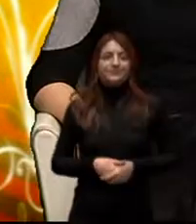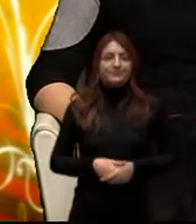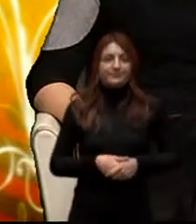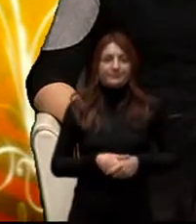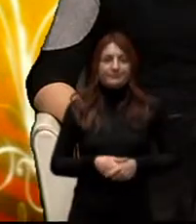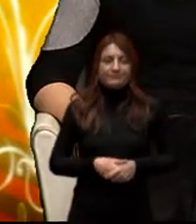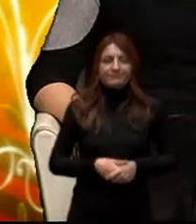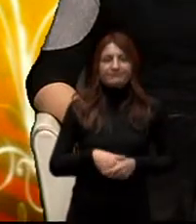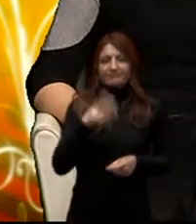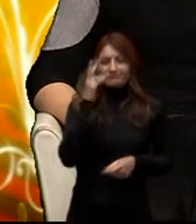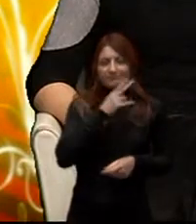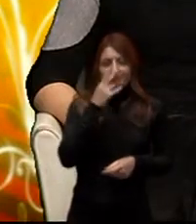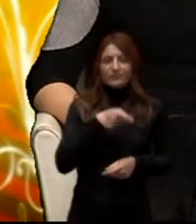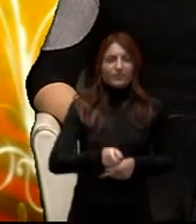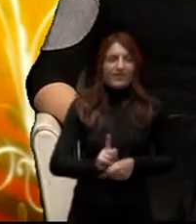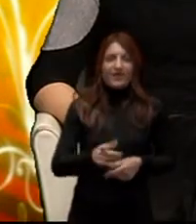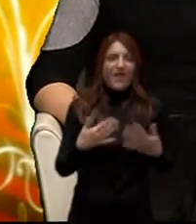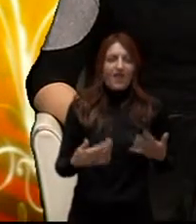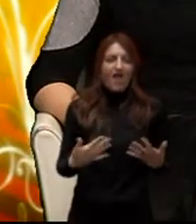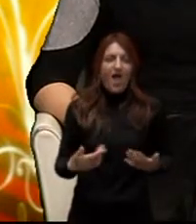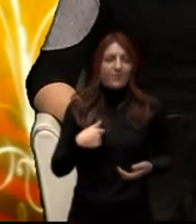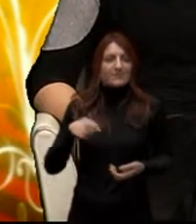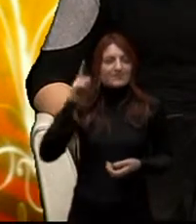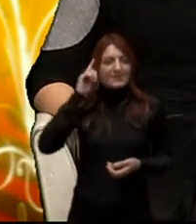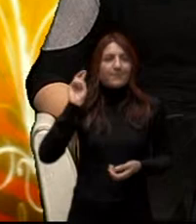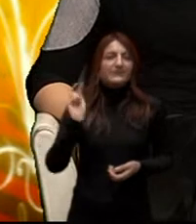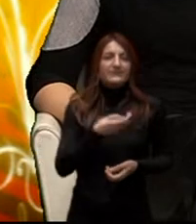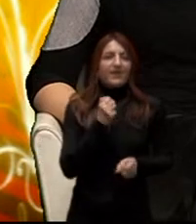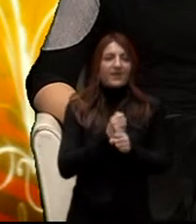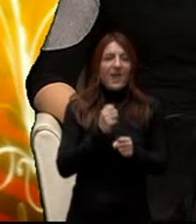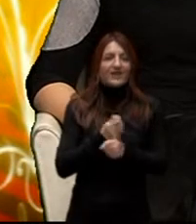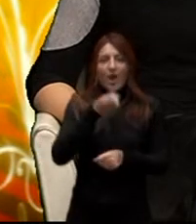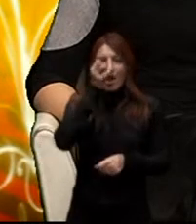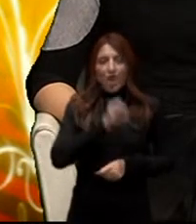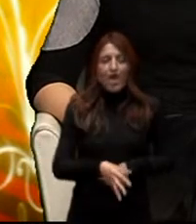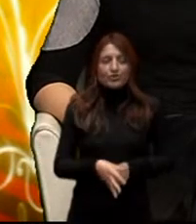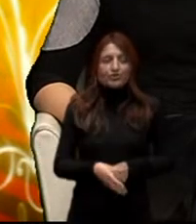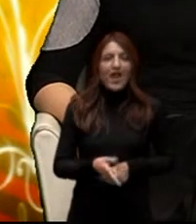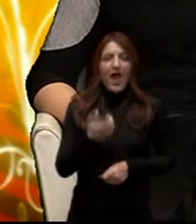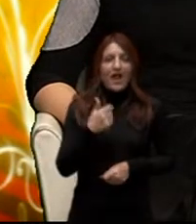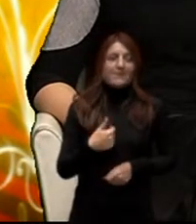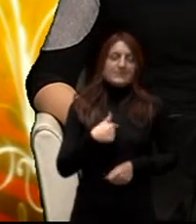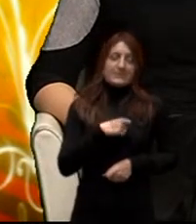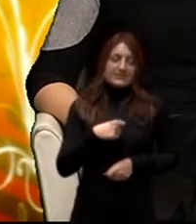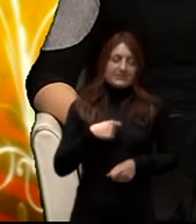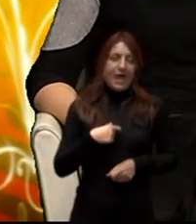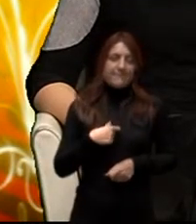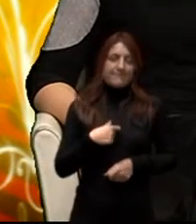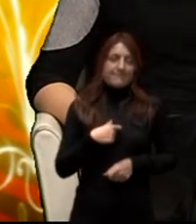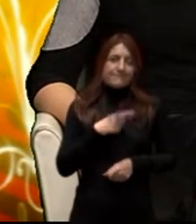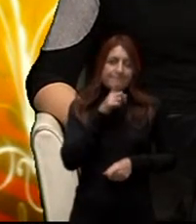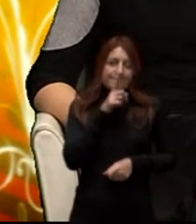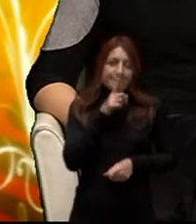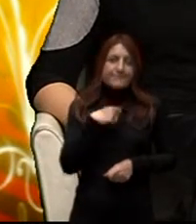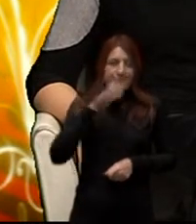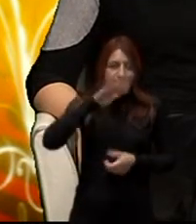da nije. Pa svakom je teško priznati da u nečemu griješimo ili da nešto radimo loše. Da. Ali gledajte, sami sa sobom si to ipak možemo priznati. Da, a to je već ne